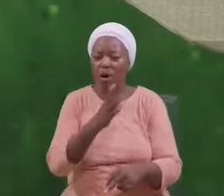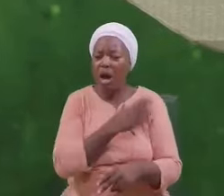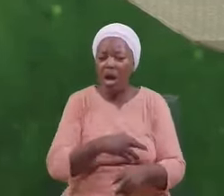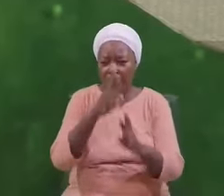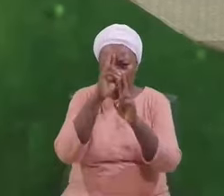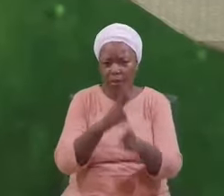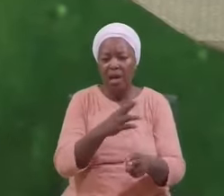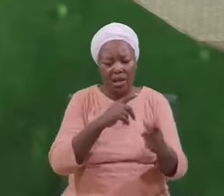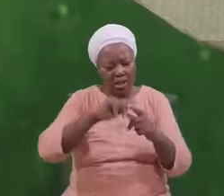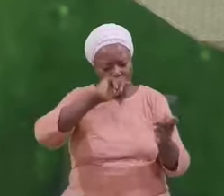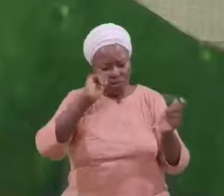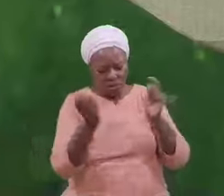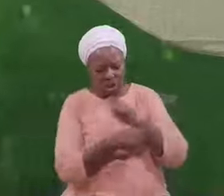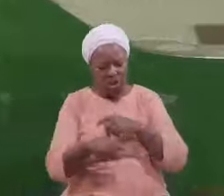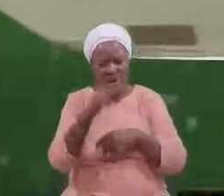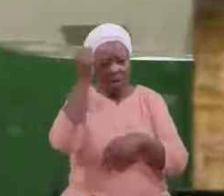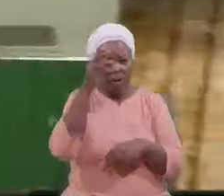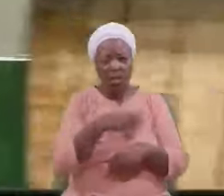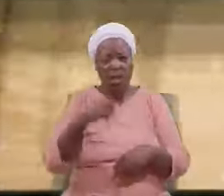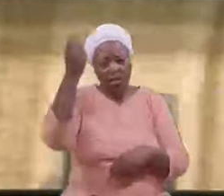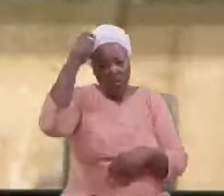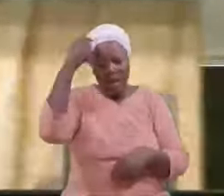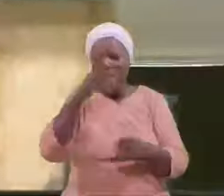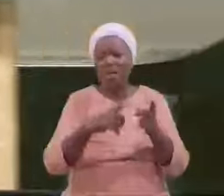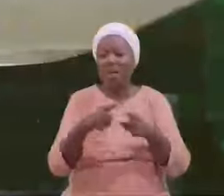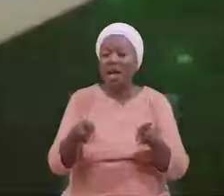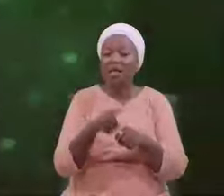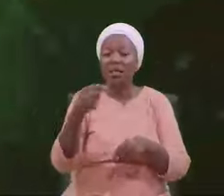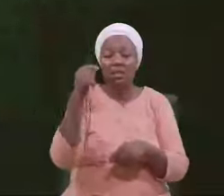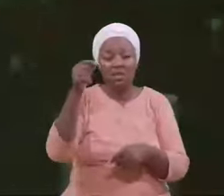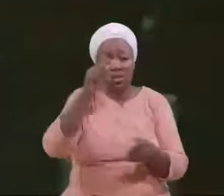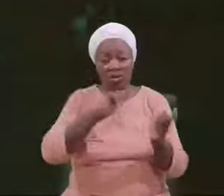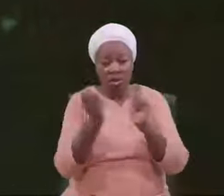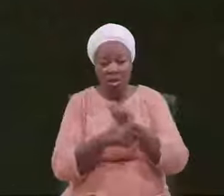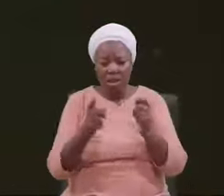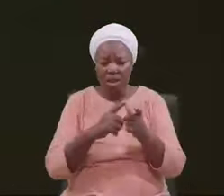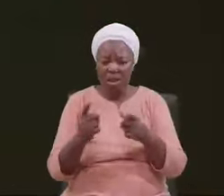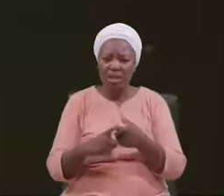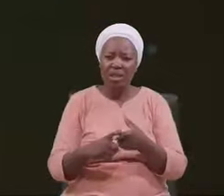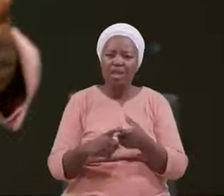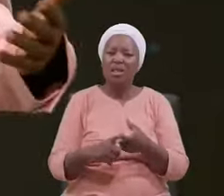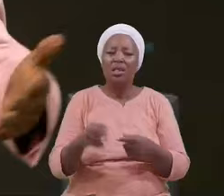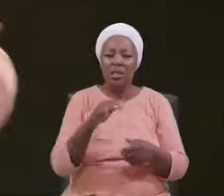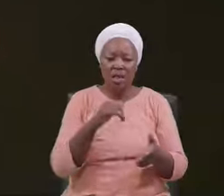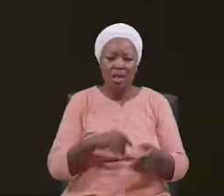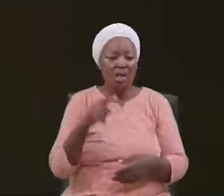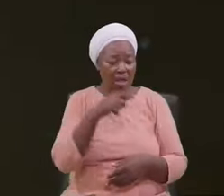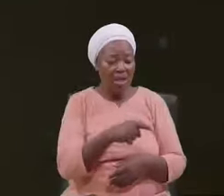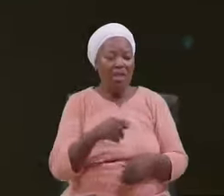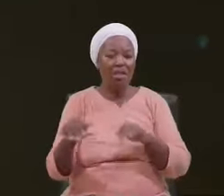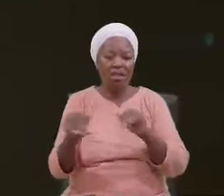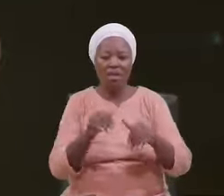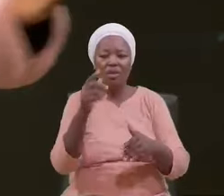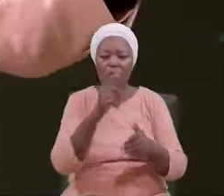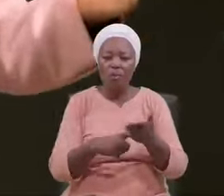pensées et leurs décisions. Comme ils changent, ils vont dire que d'accord, je t'ai reçu et ils vont faire ce que l'homme de